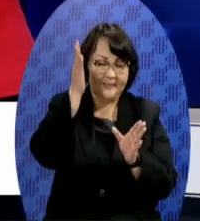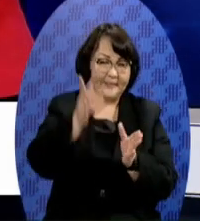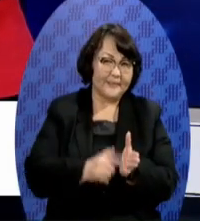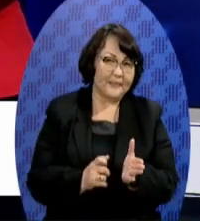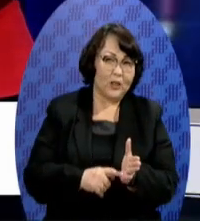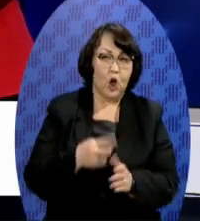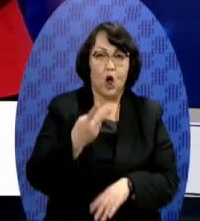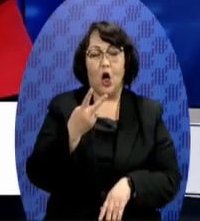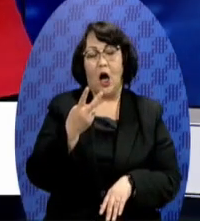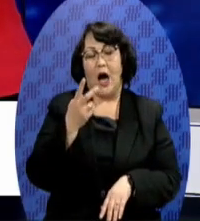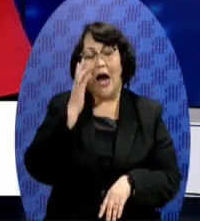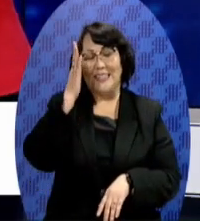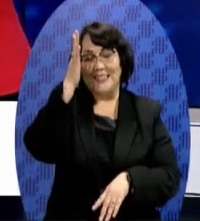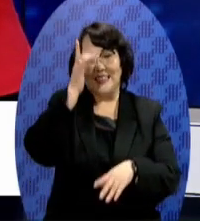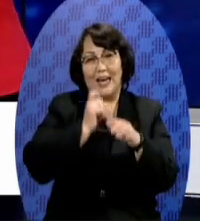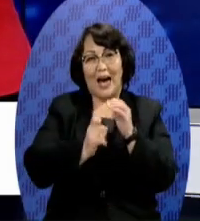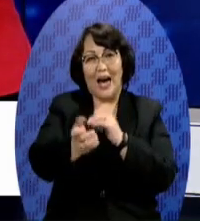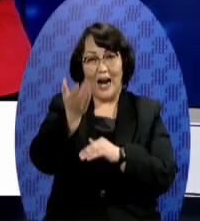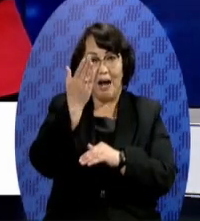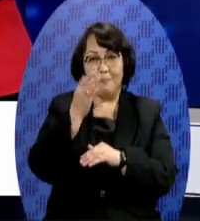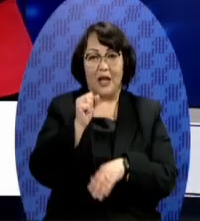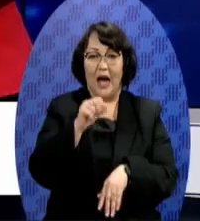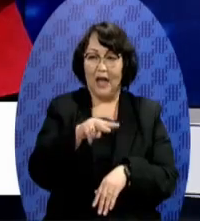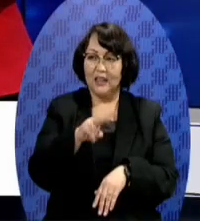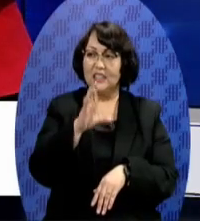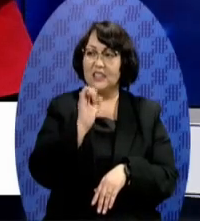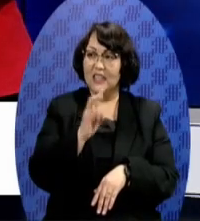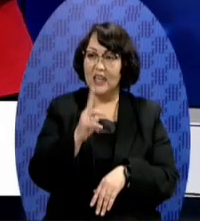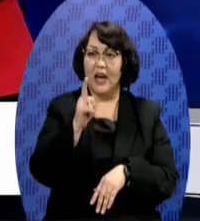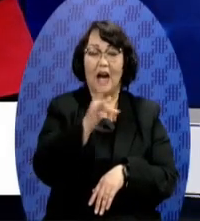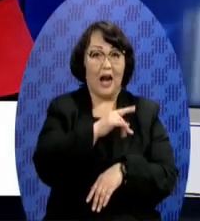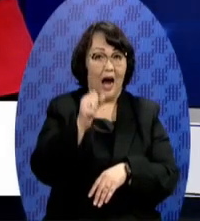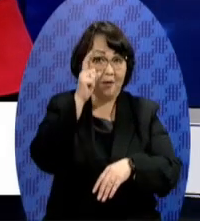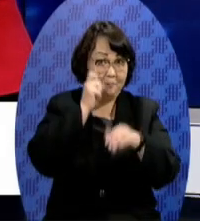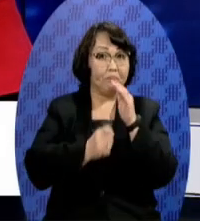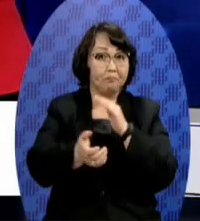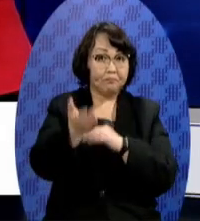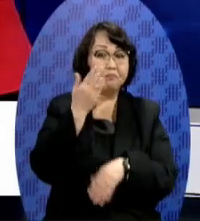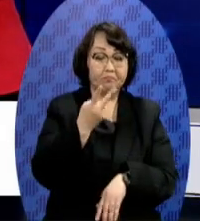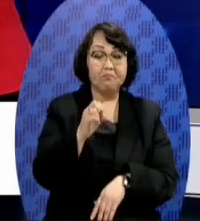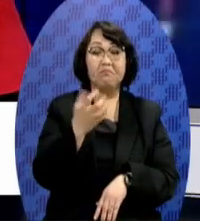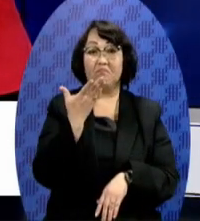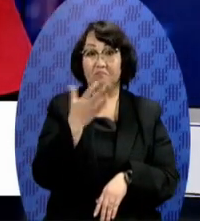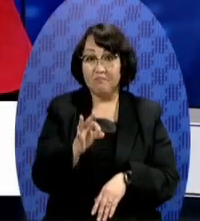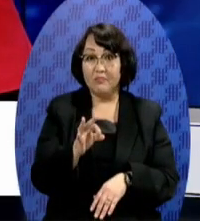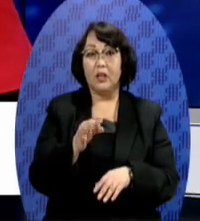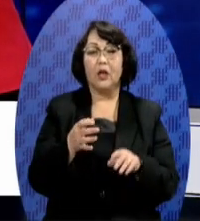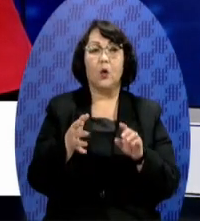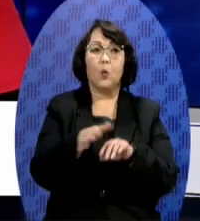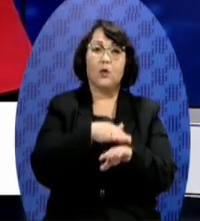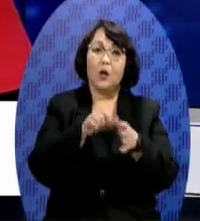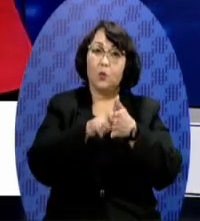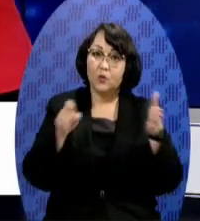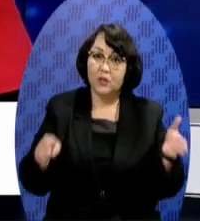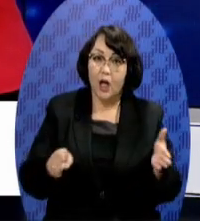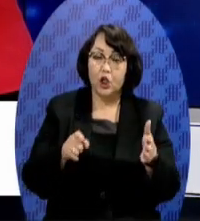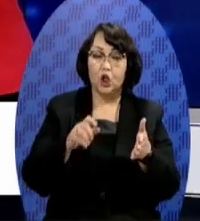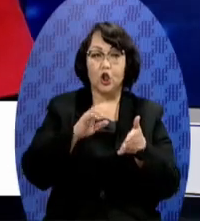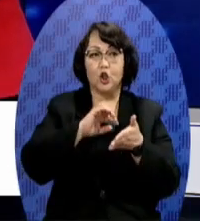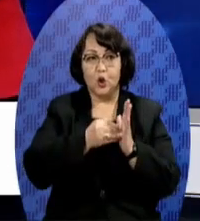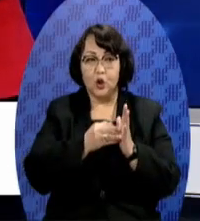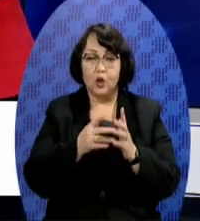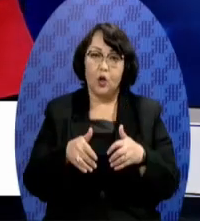улсын хөгжлийн энэ урт хугацааны үзэл баримтлал хэрэгжснээр 30 жилийн дараа за Монгол улс болоо өөр ингэсэн хэл, соёл энэ